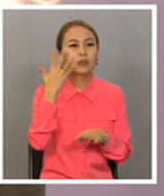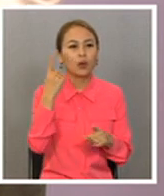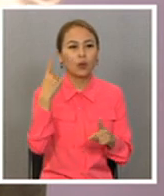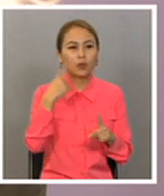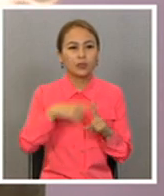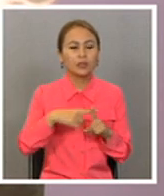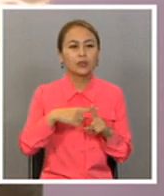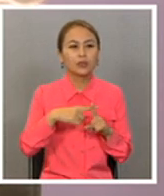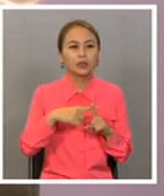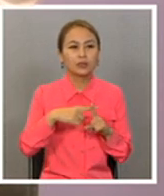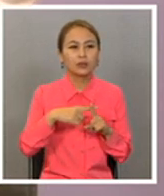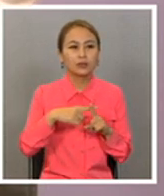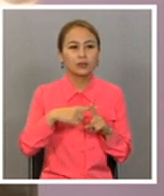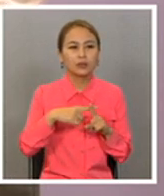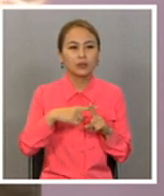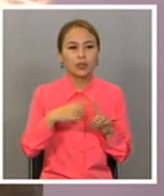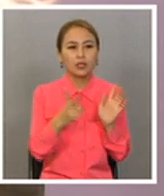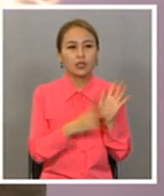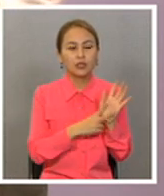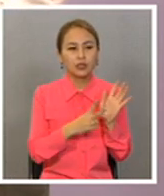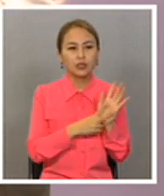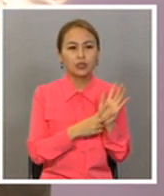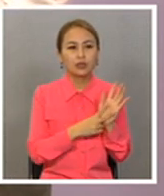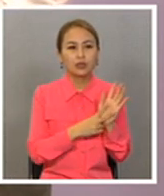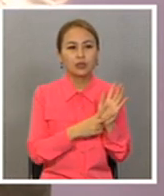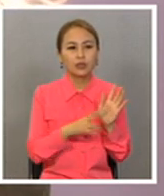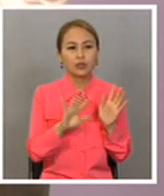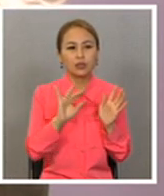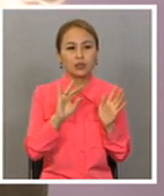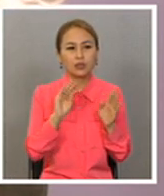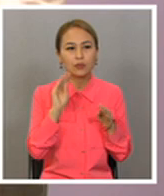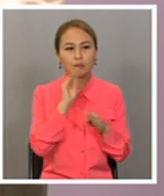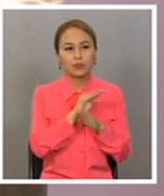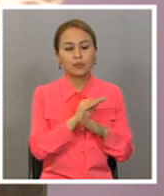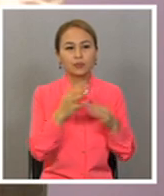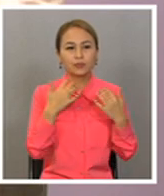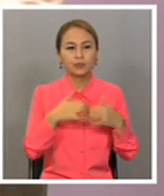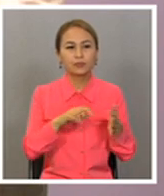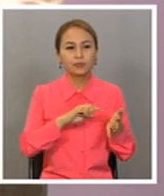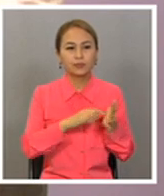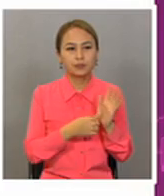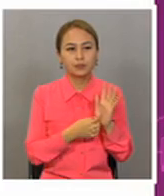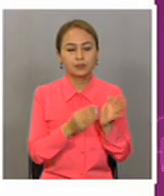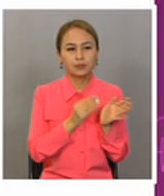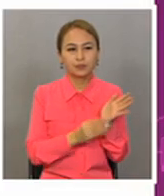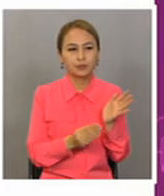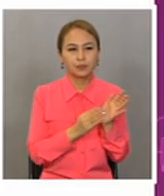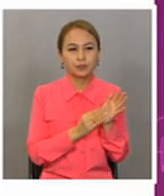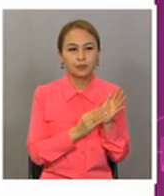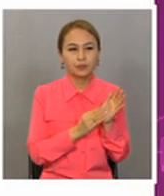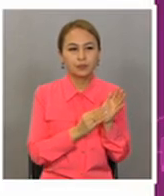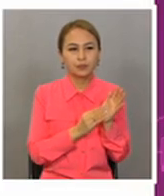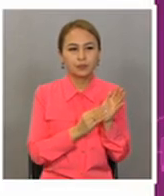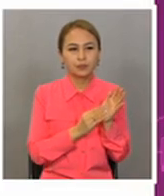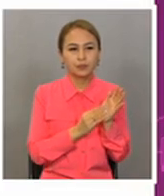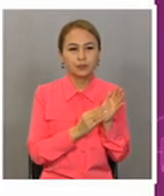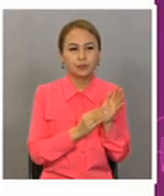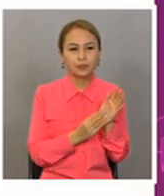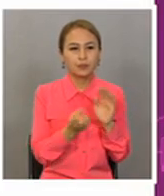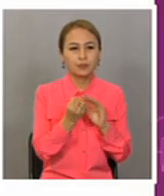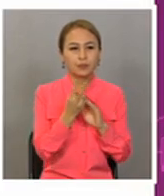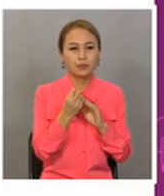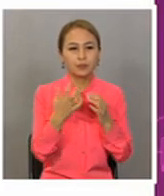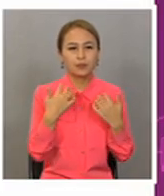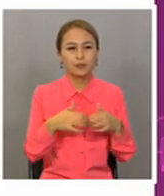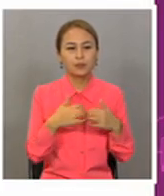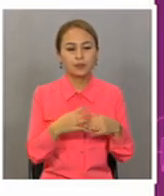қосындыны 7 және 5 сандарының көбейтіндісі түрінде жазамыз. 12 саны 4